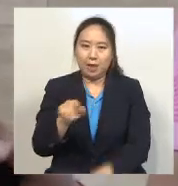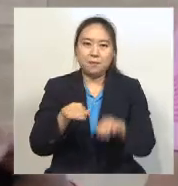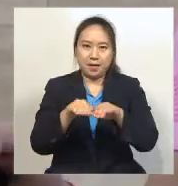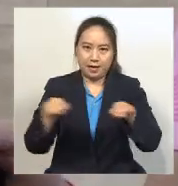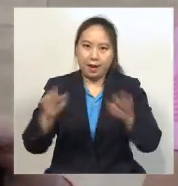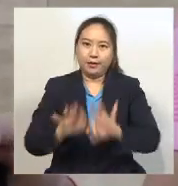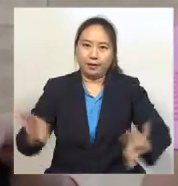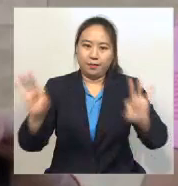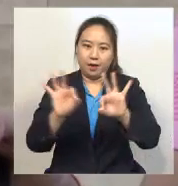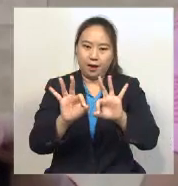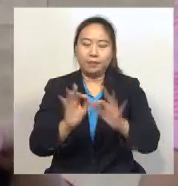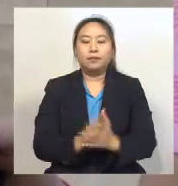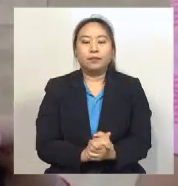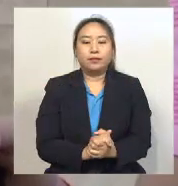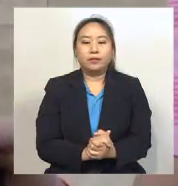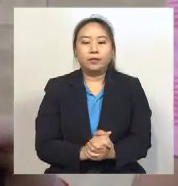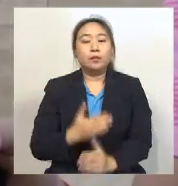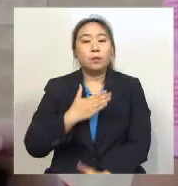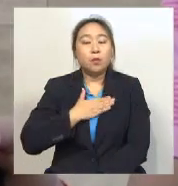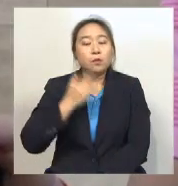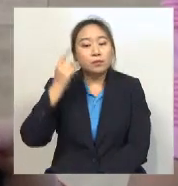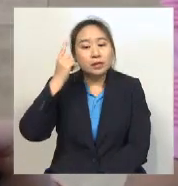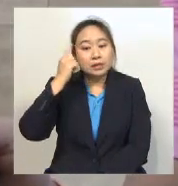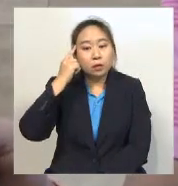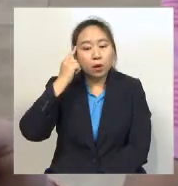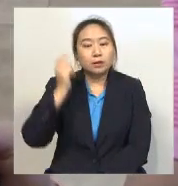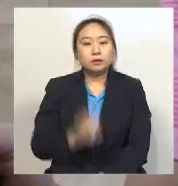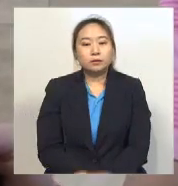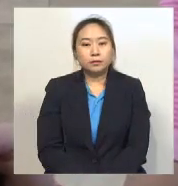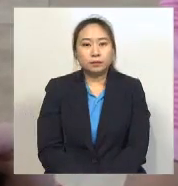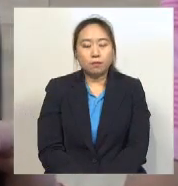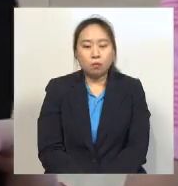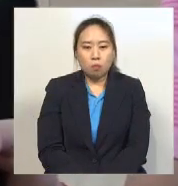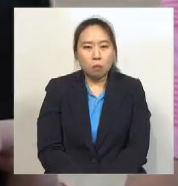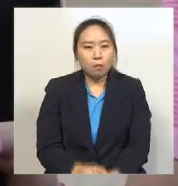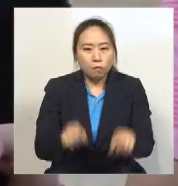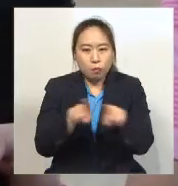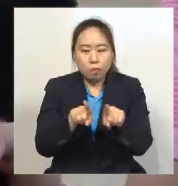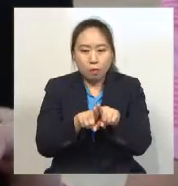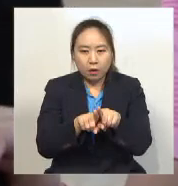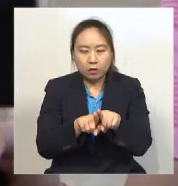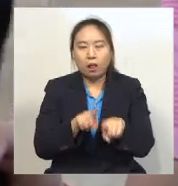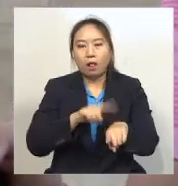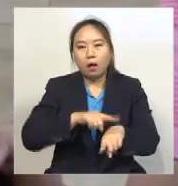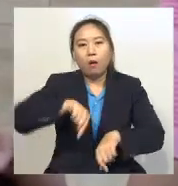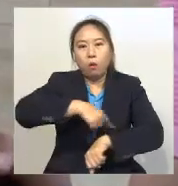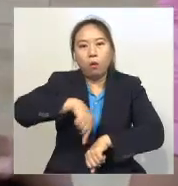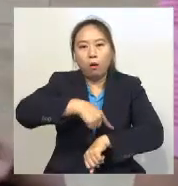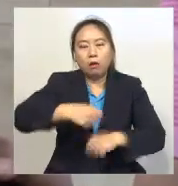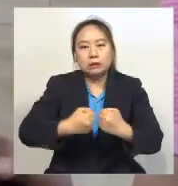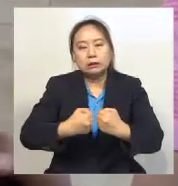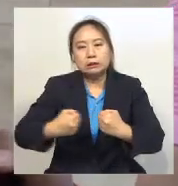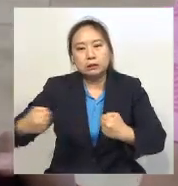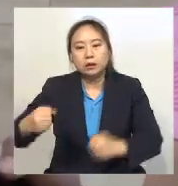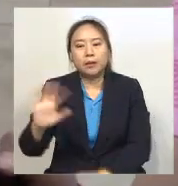ำคัญยันผมคิดว่าเพื่อไม่ให้เป็นพูดง่ายๆยืดเยื้อเพราะว่า